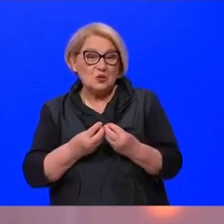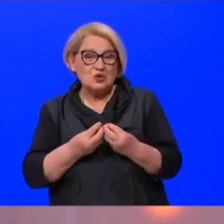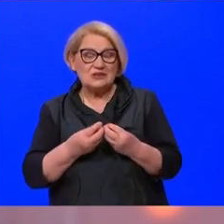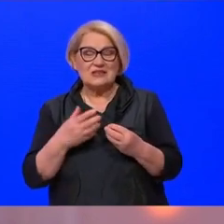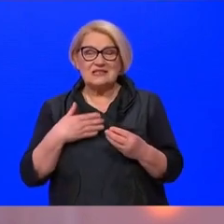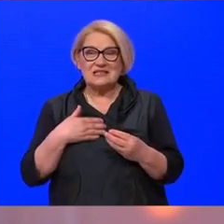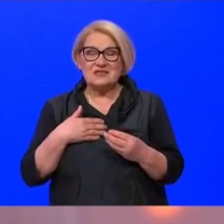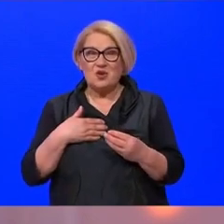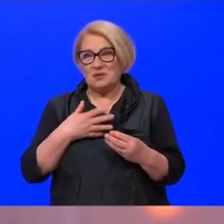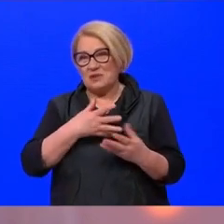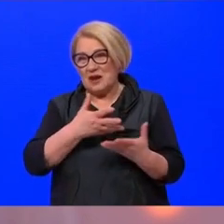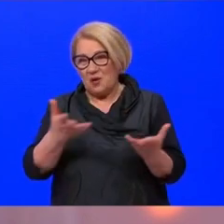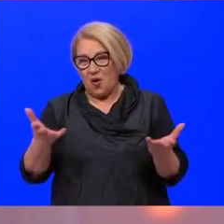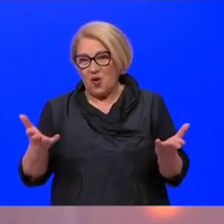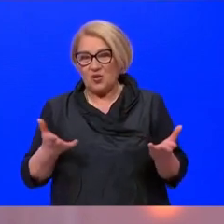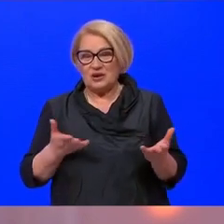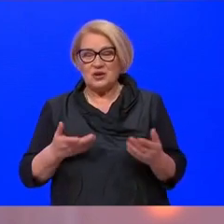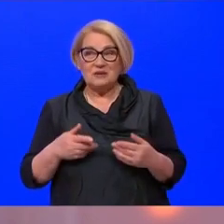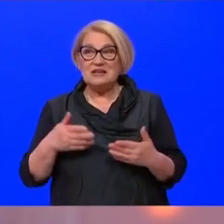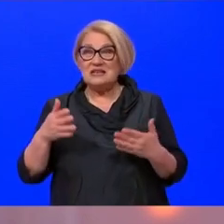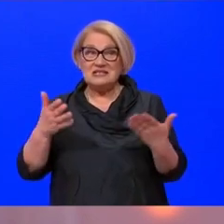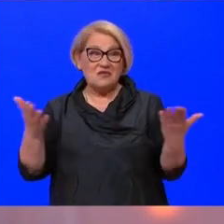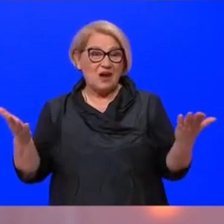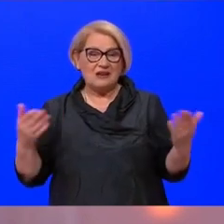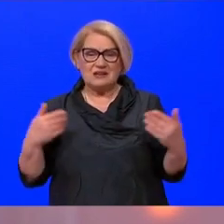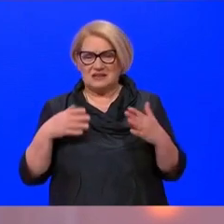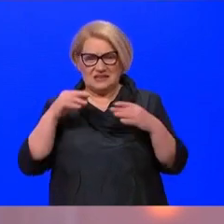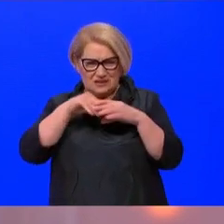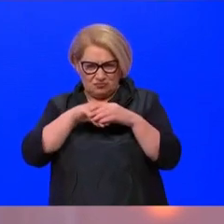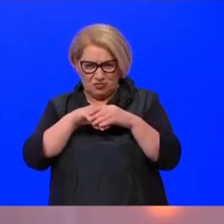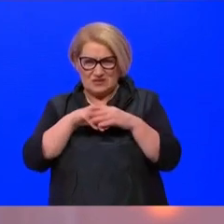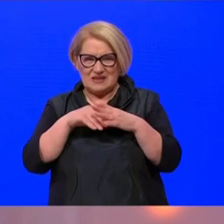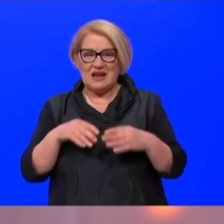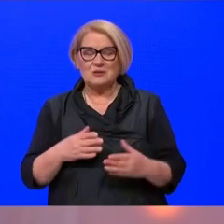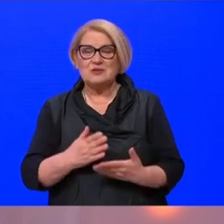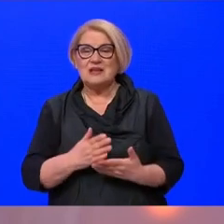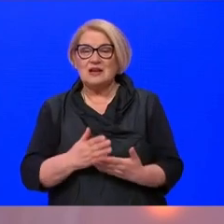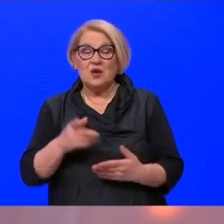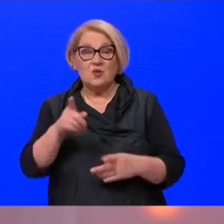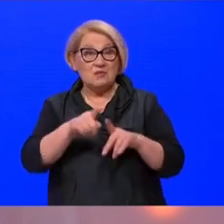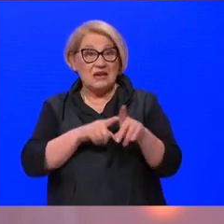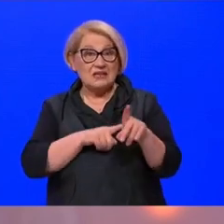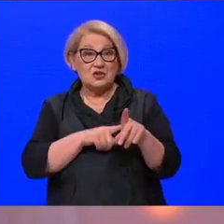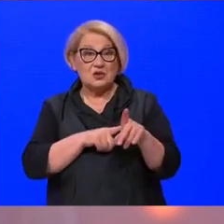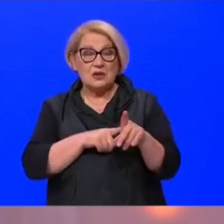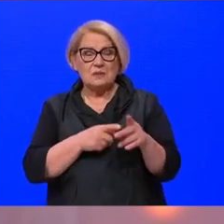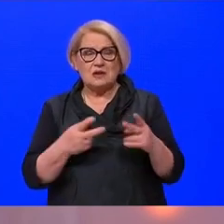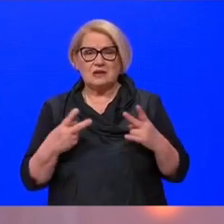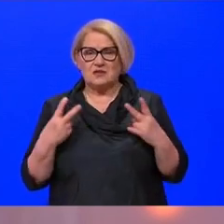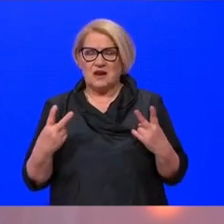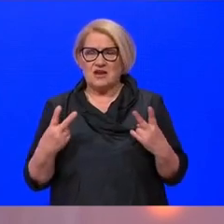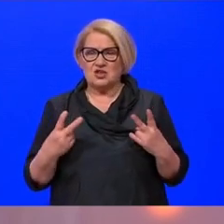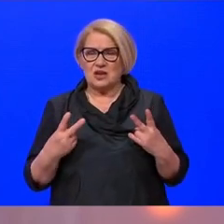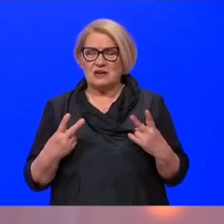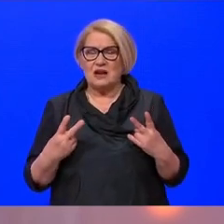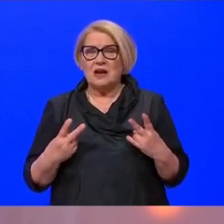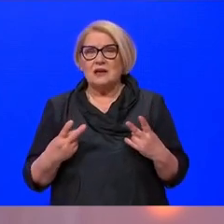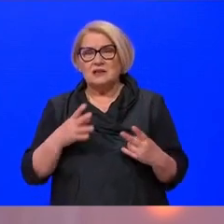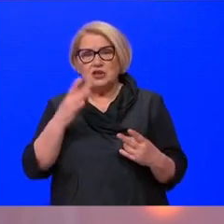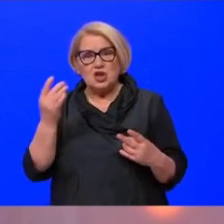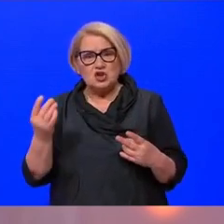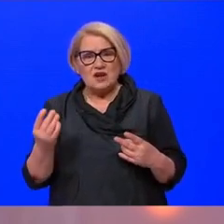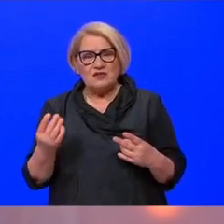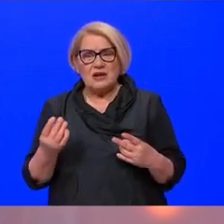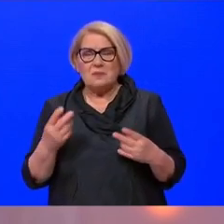svojim najdražima, da ste negdje vani. U ovom mjesecu imamo jedan iznimno važan nacionalni dan. Riječ